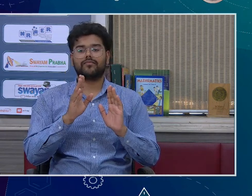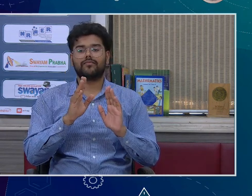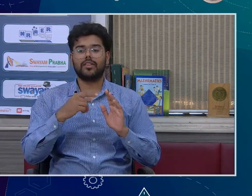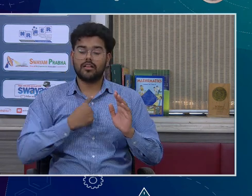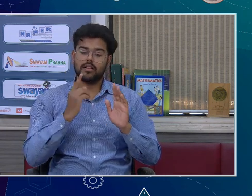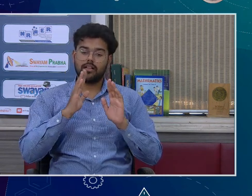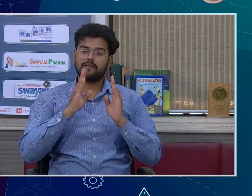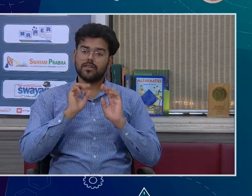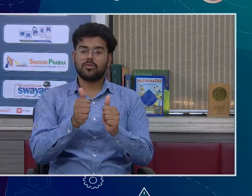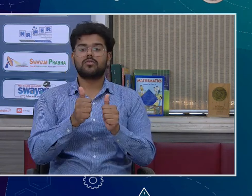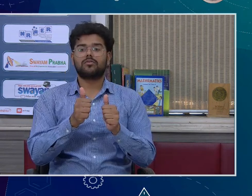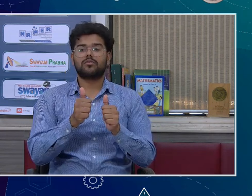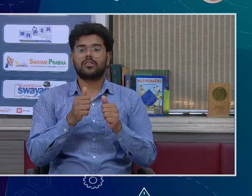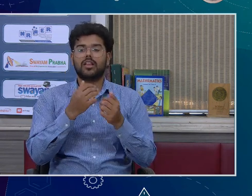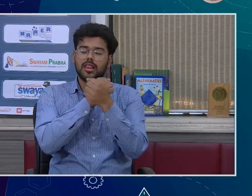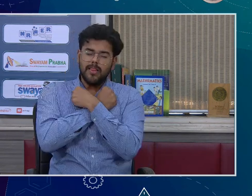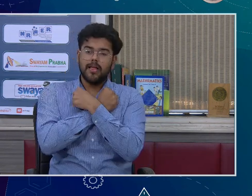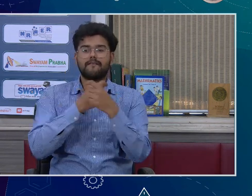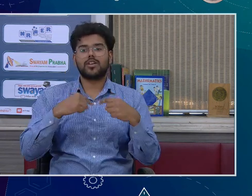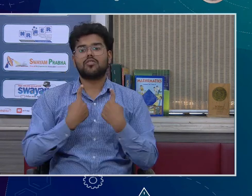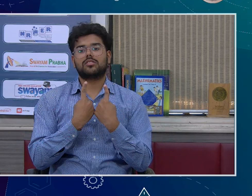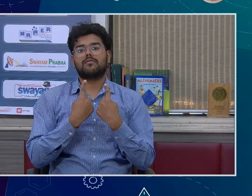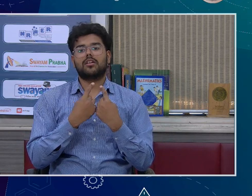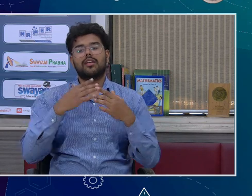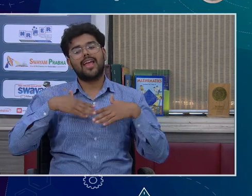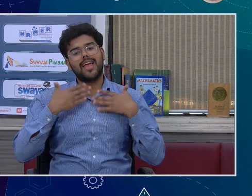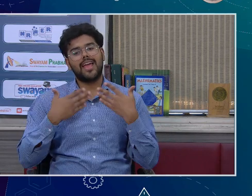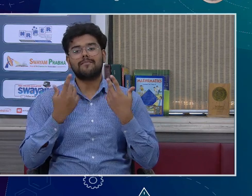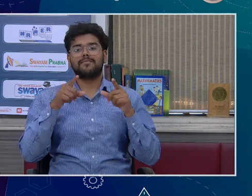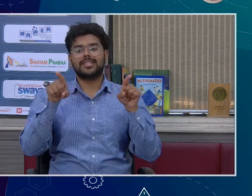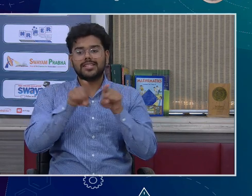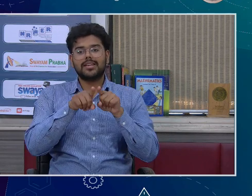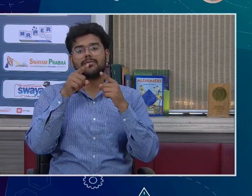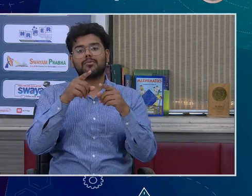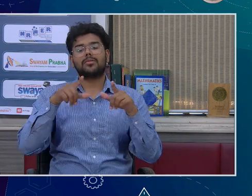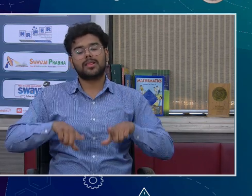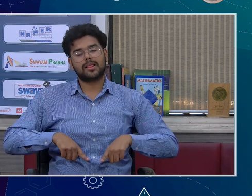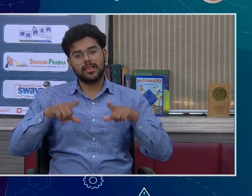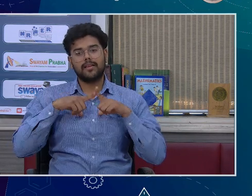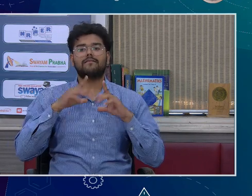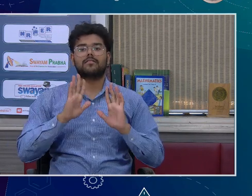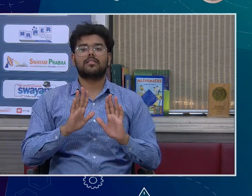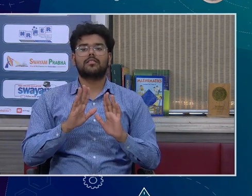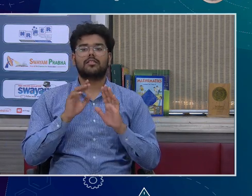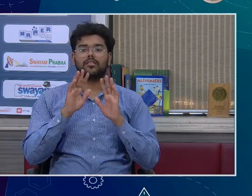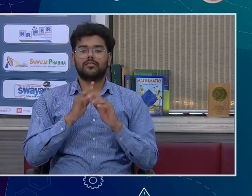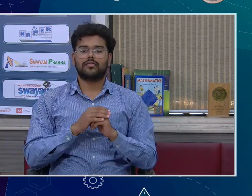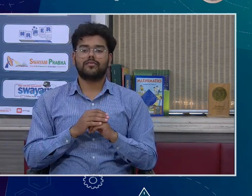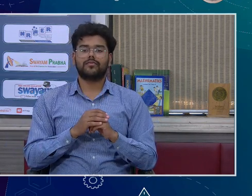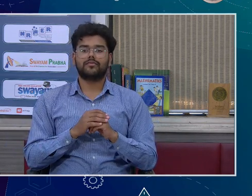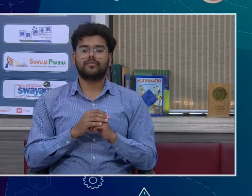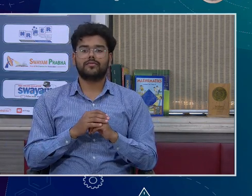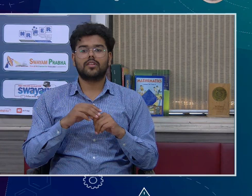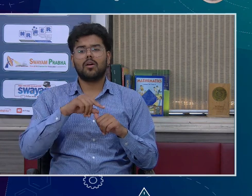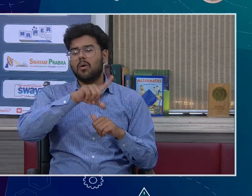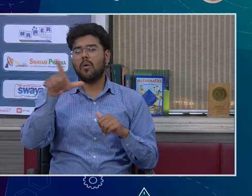दैट काइंड ऑफ लव योरसेल्फ एंड बी हैप्पी एंड कंटेंटेड विद व्हाट यू हैव. सब